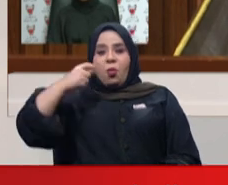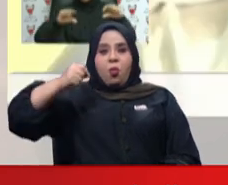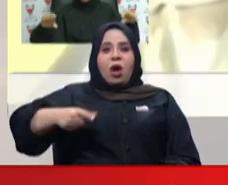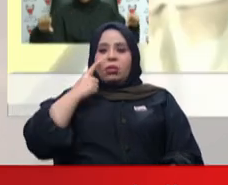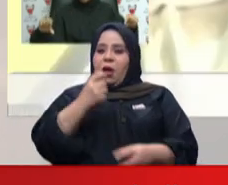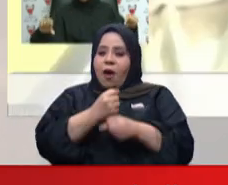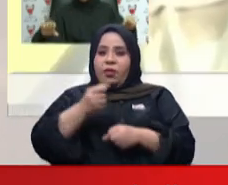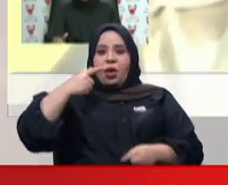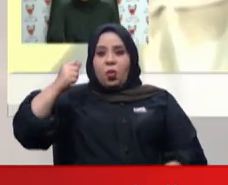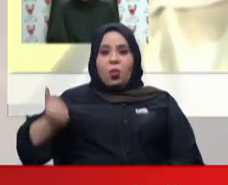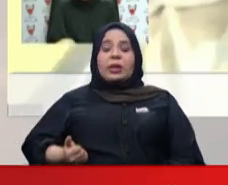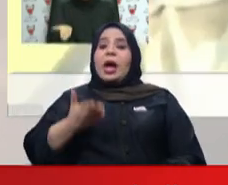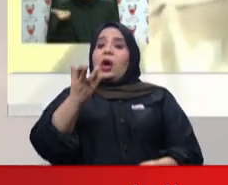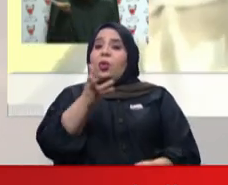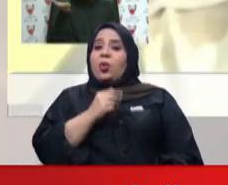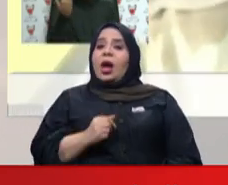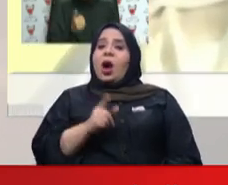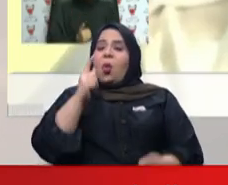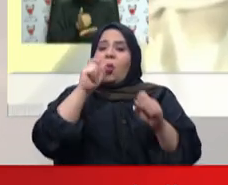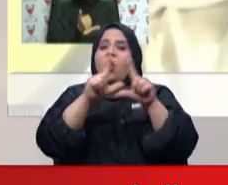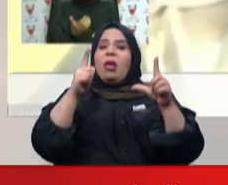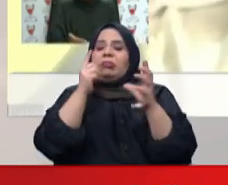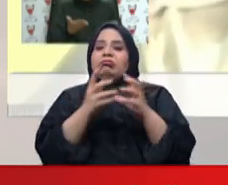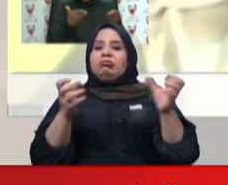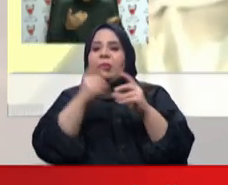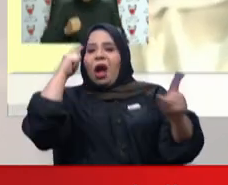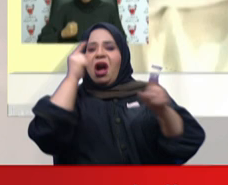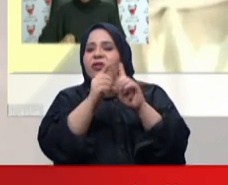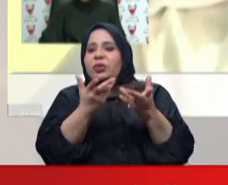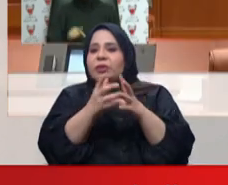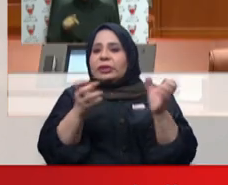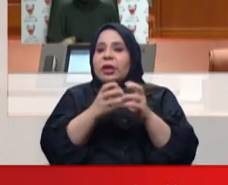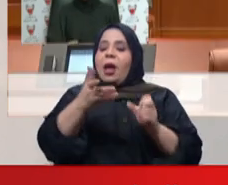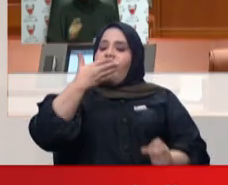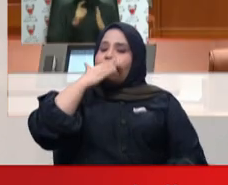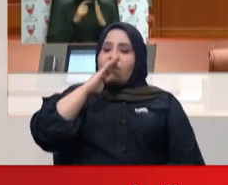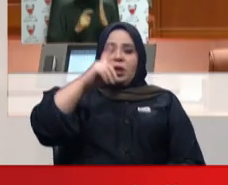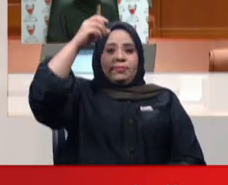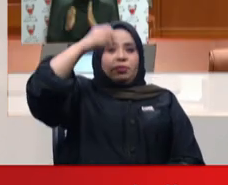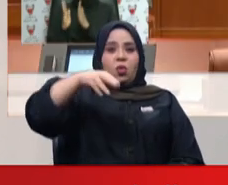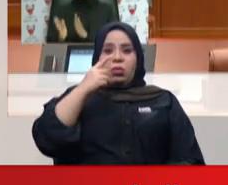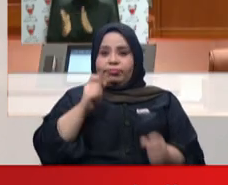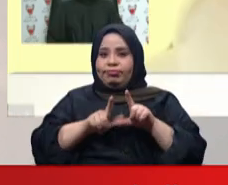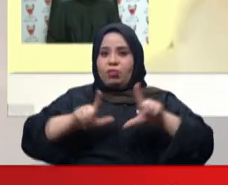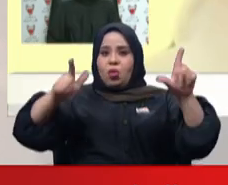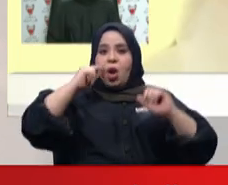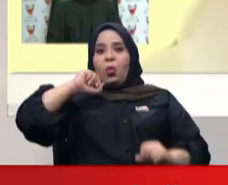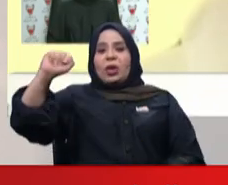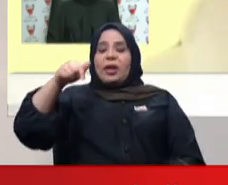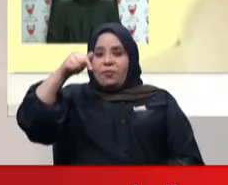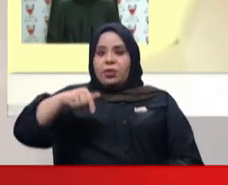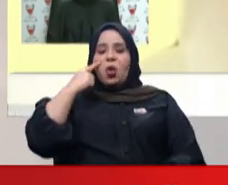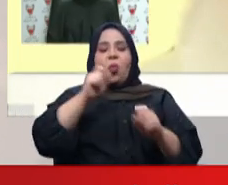قائم بواجباته. فهذا يعني مثال يقتدى به. الحمد لله يعني الحملة الوطنية الآن يعني أعطت